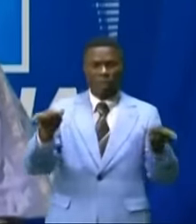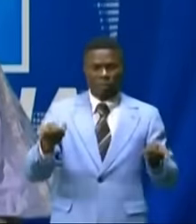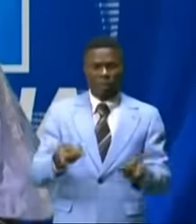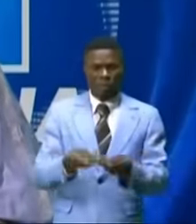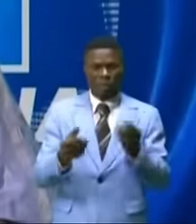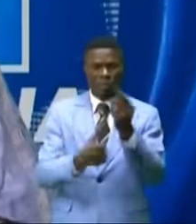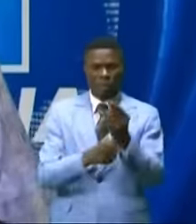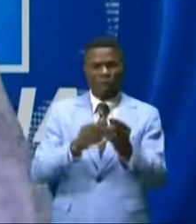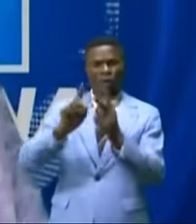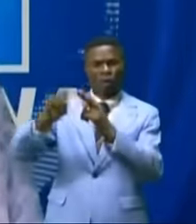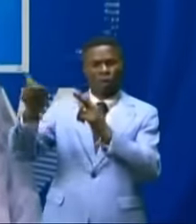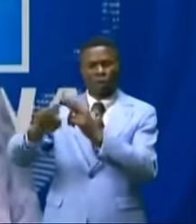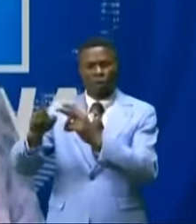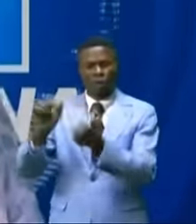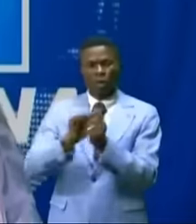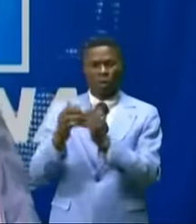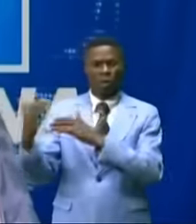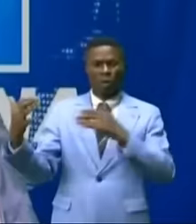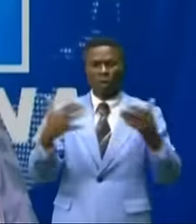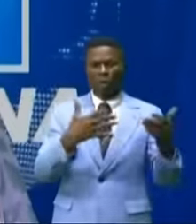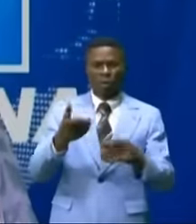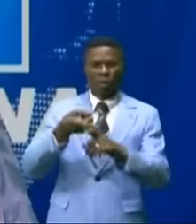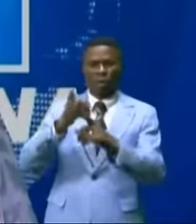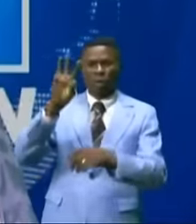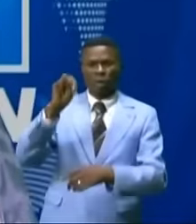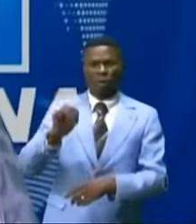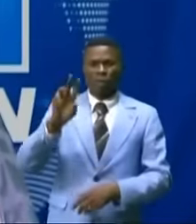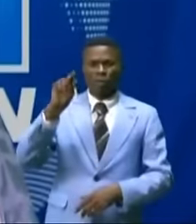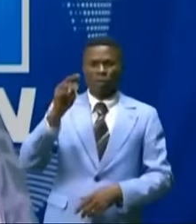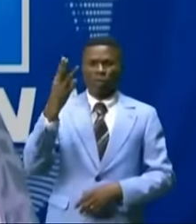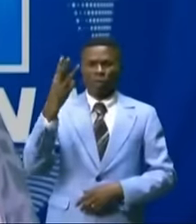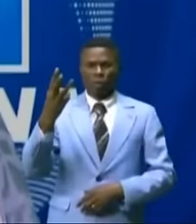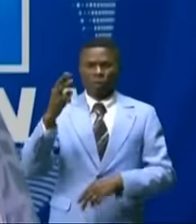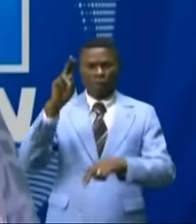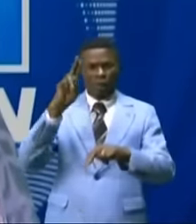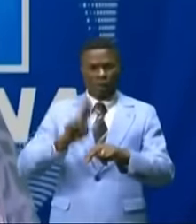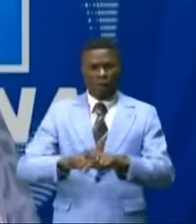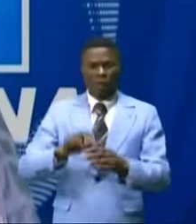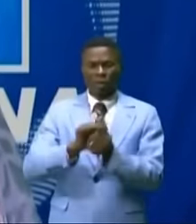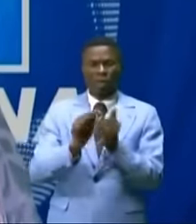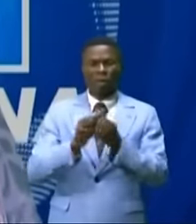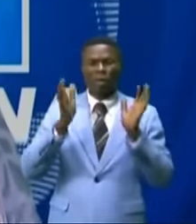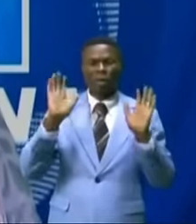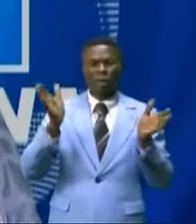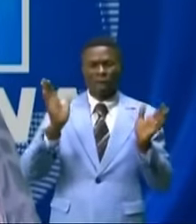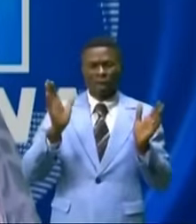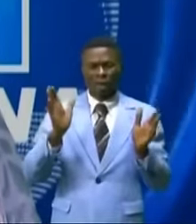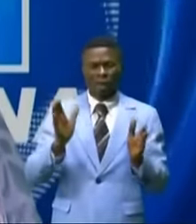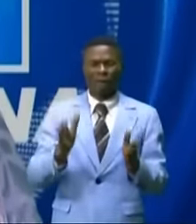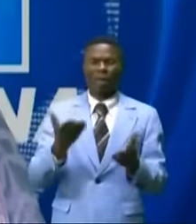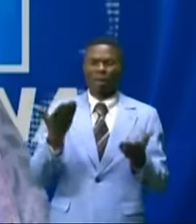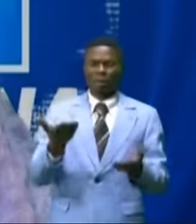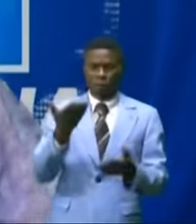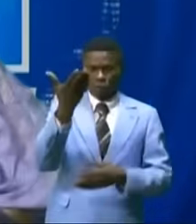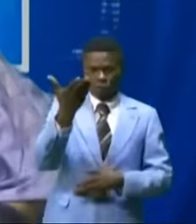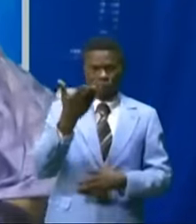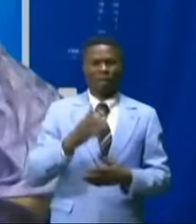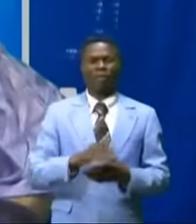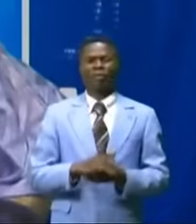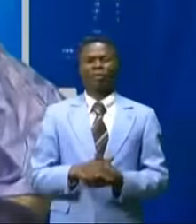ces déplacés victimes de la guerre du M23 qui vivent une situation humanitaire dégradante.